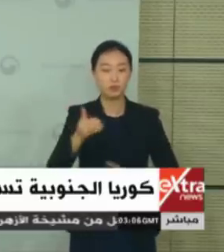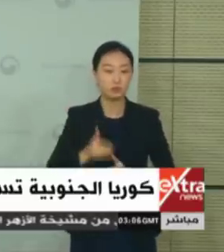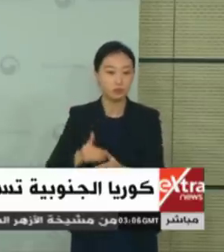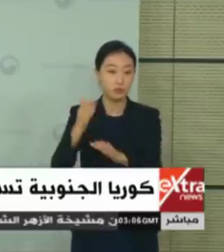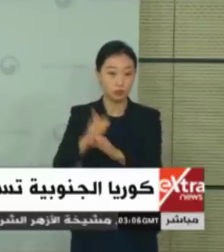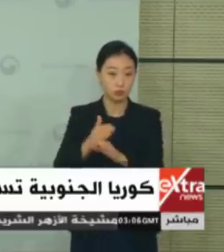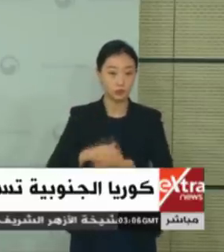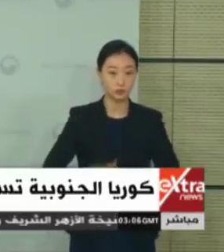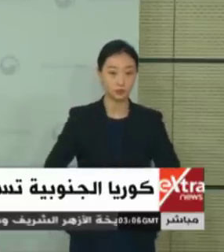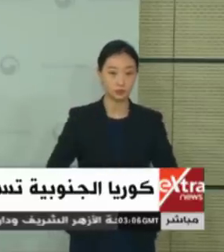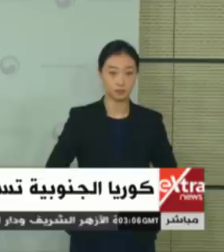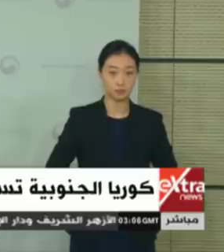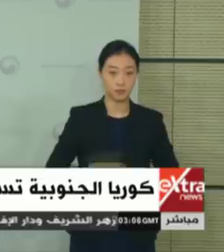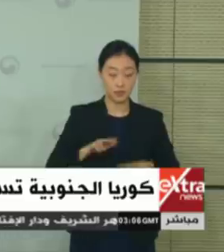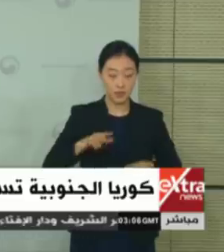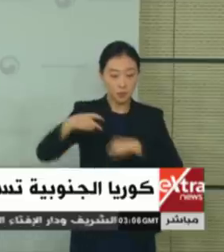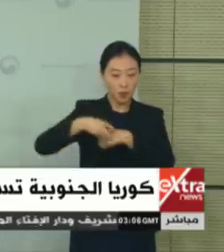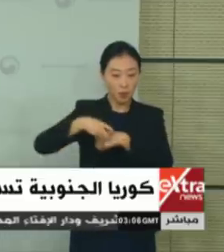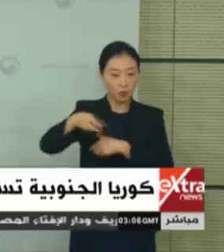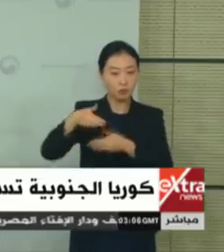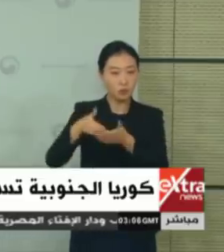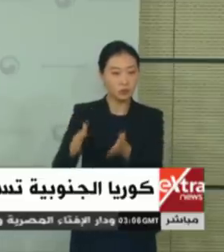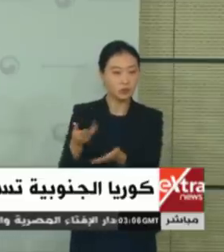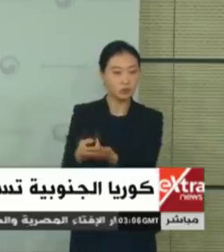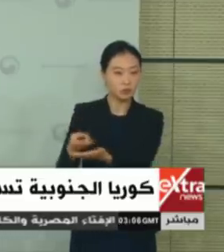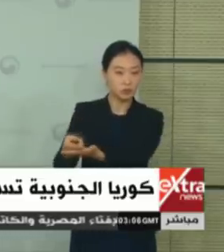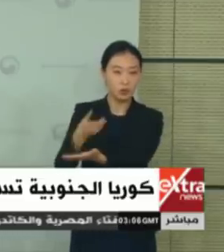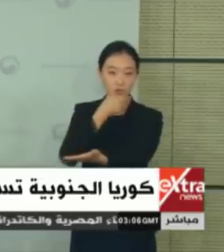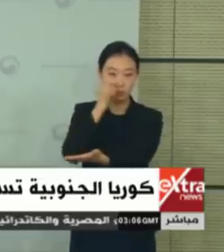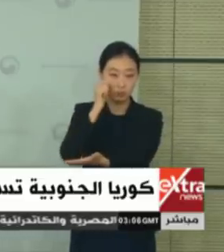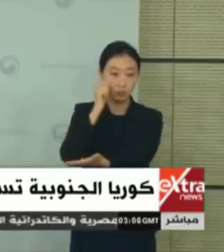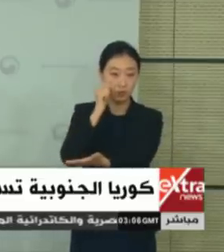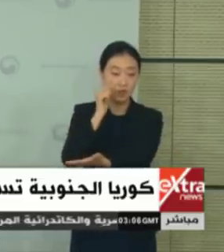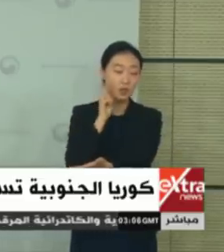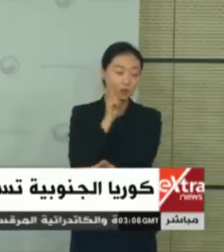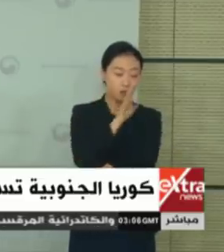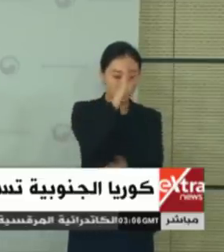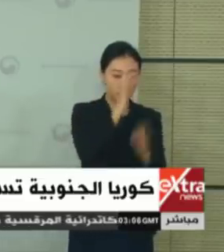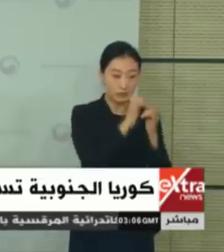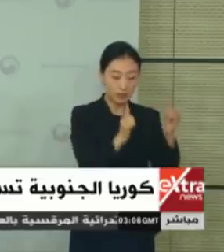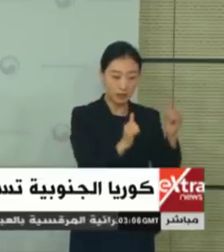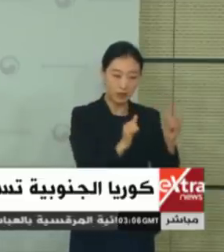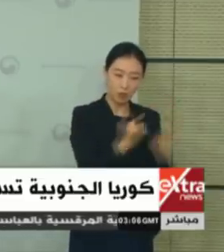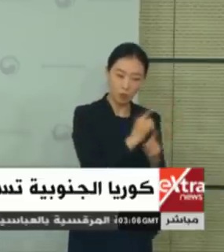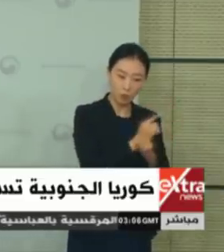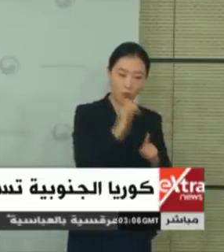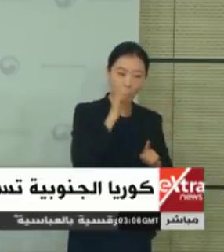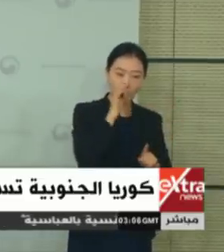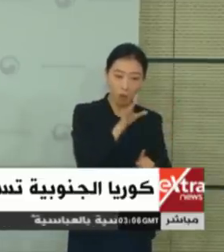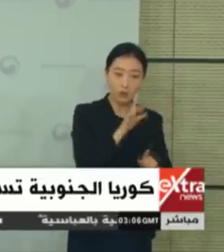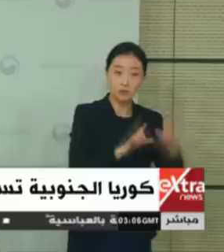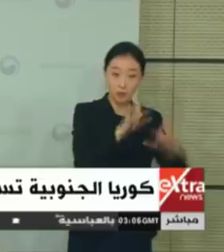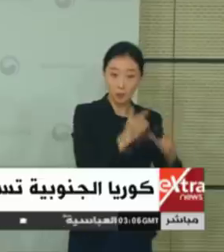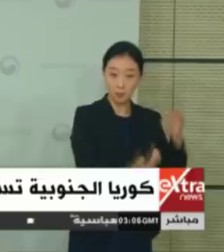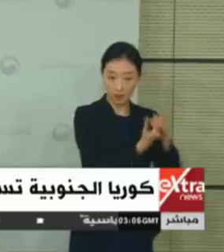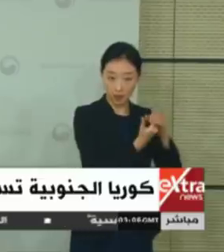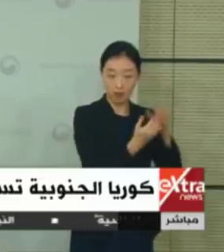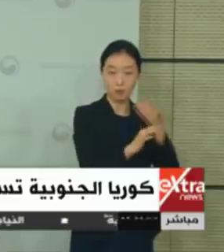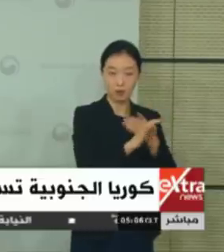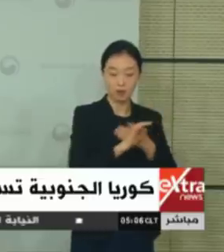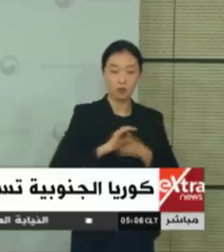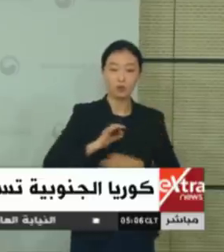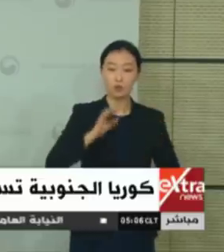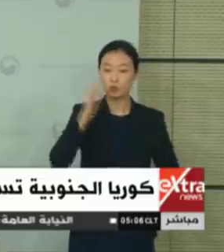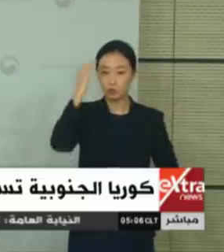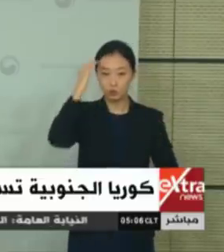من بينها 42 حالة في العاصمة سول، بينما تم تأكيد 8 حالات وفاة جديدة خلال يوم